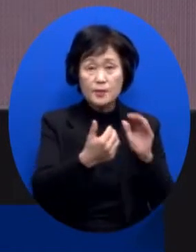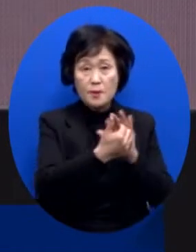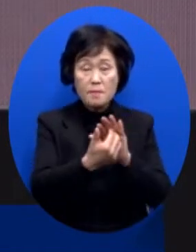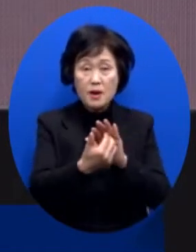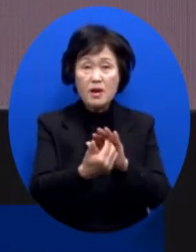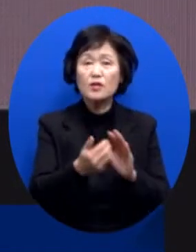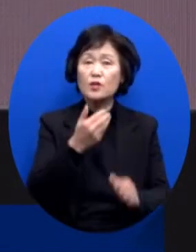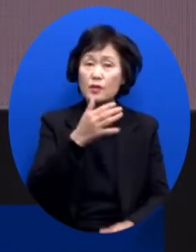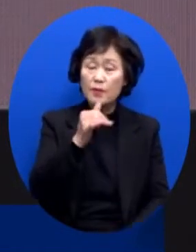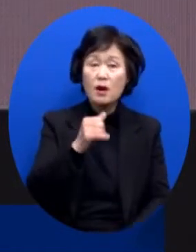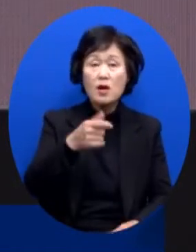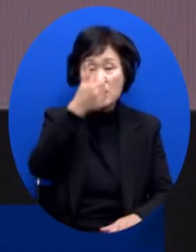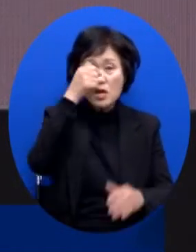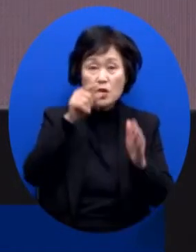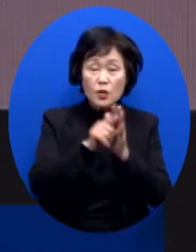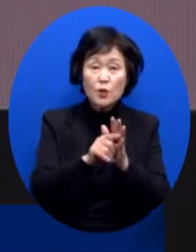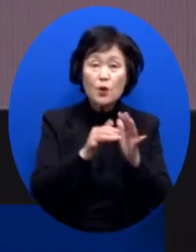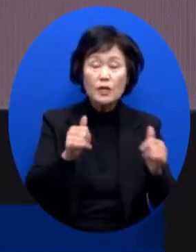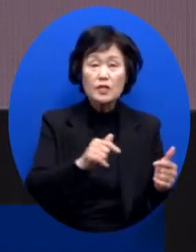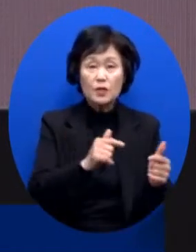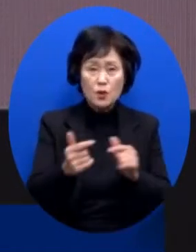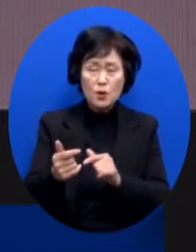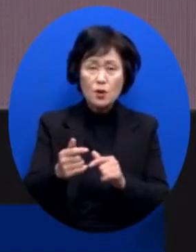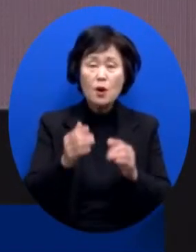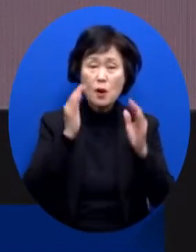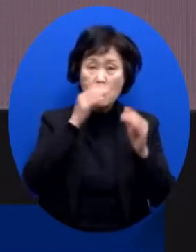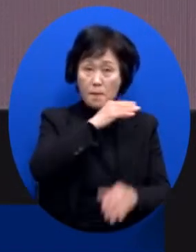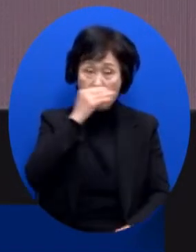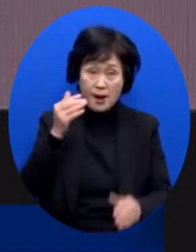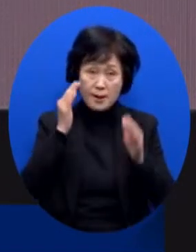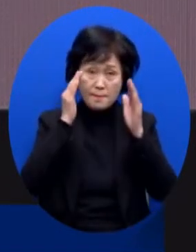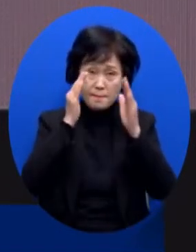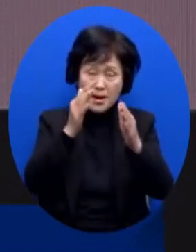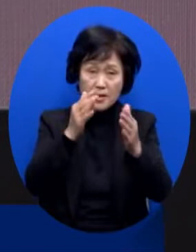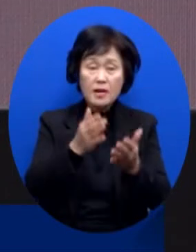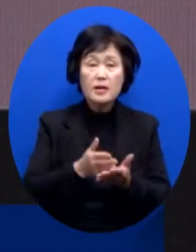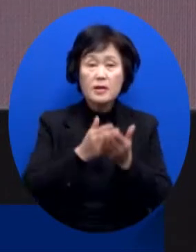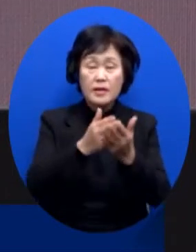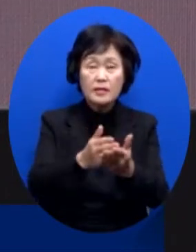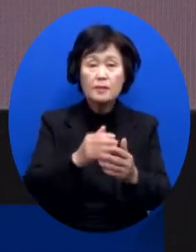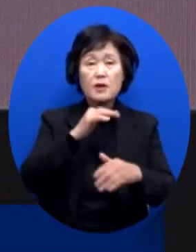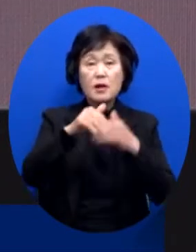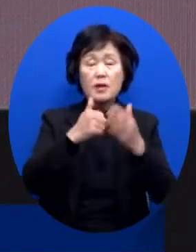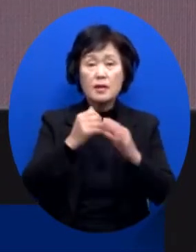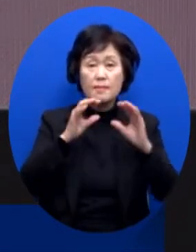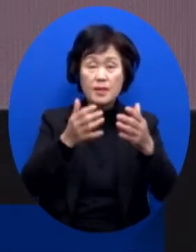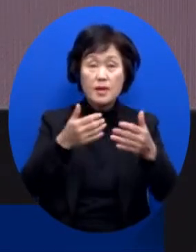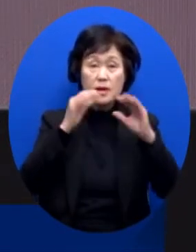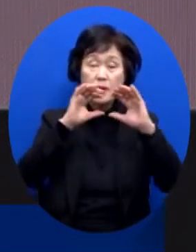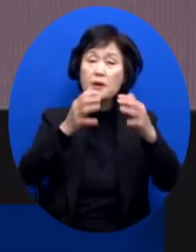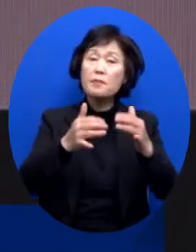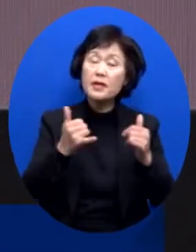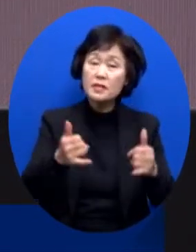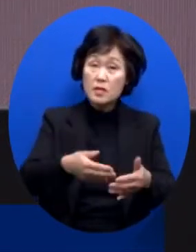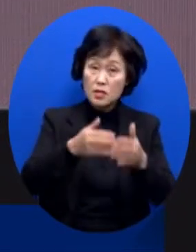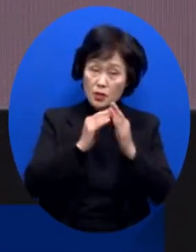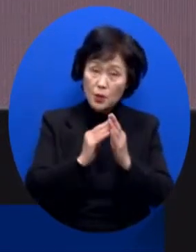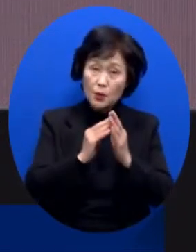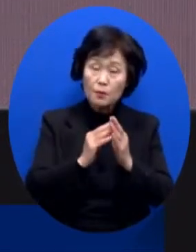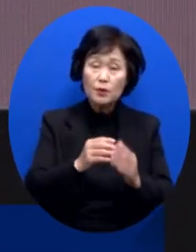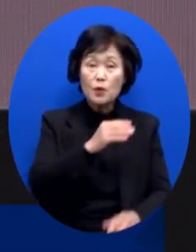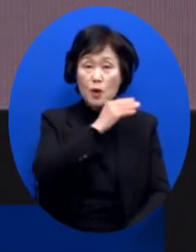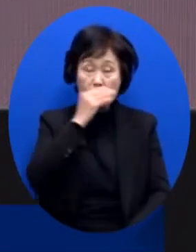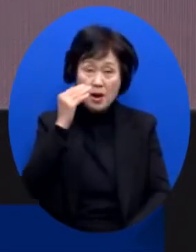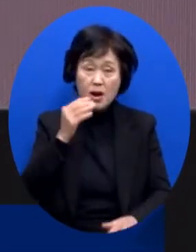로쏘 올바른 방향을 제시할 수 있는 하나님 나라의 백성을 세우는 또한 더 나아가 세제 올바른